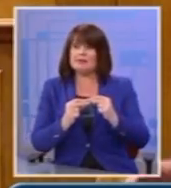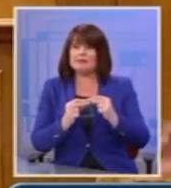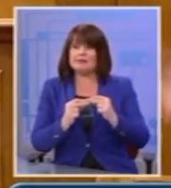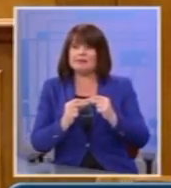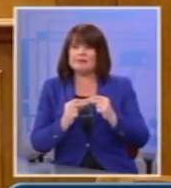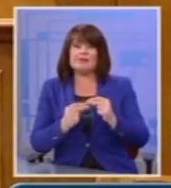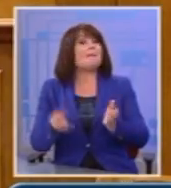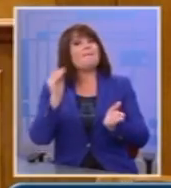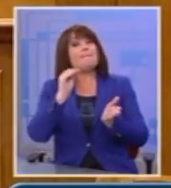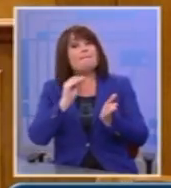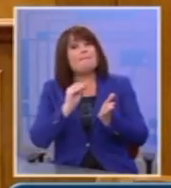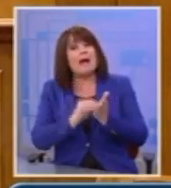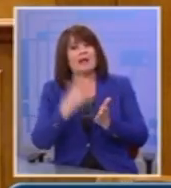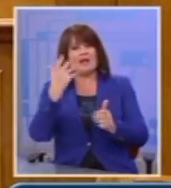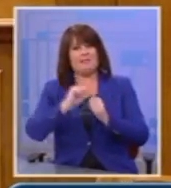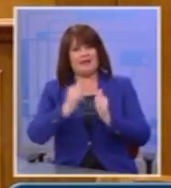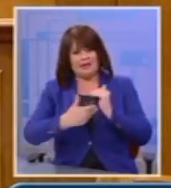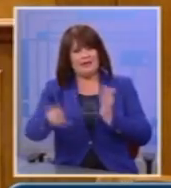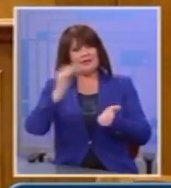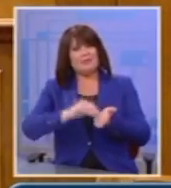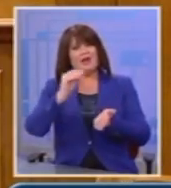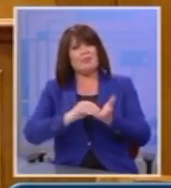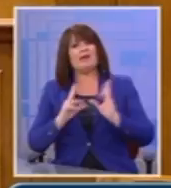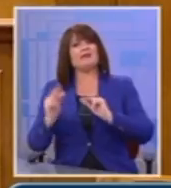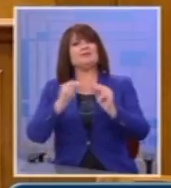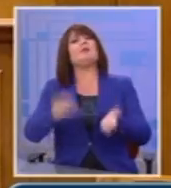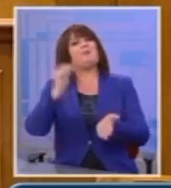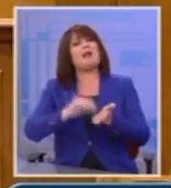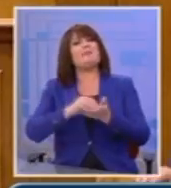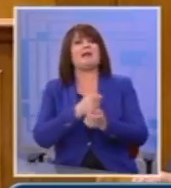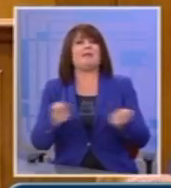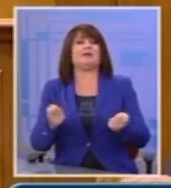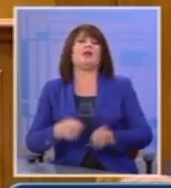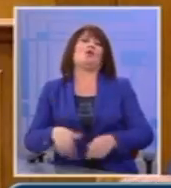δεν θα ξαναβρεθούμε μετά από 5 μήνες για να συζητήσουμε καινούργια.